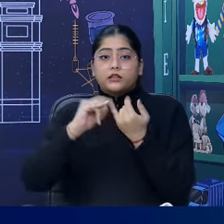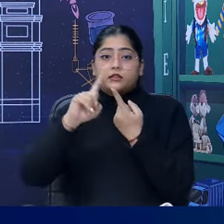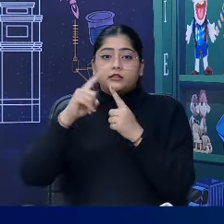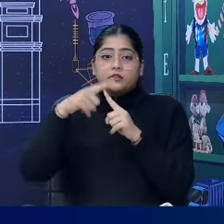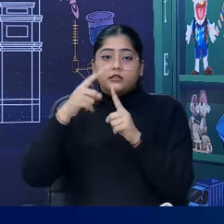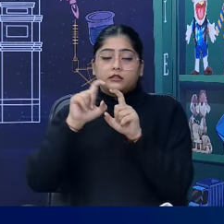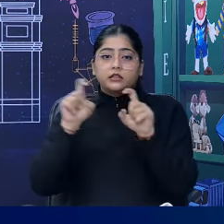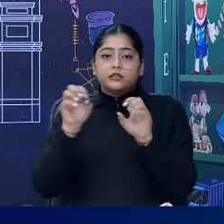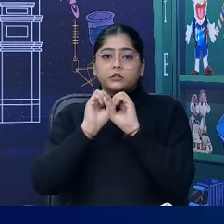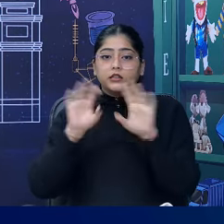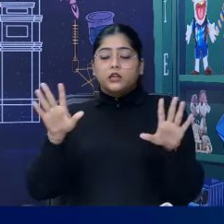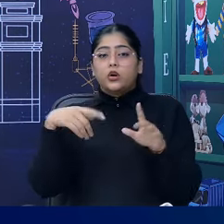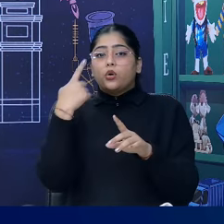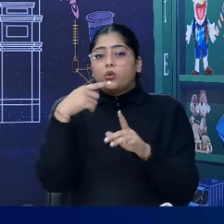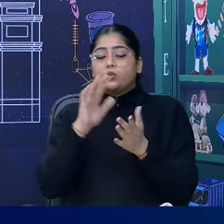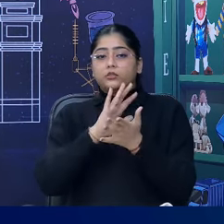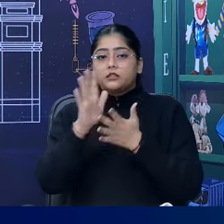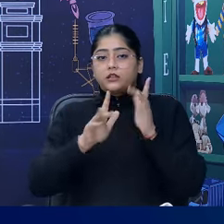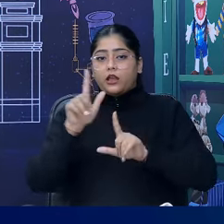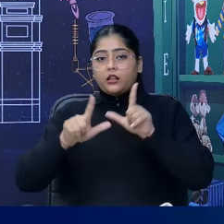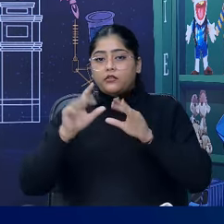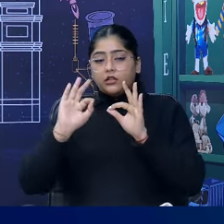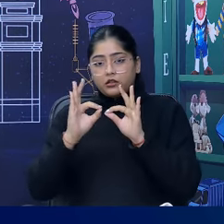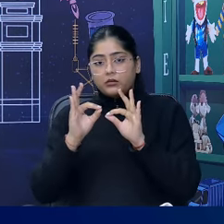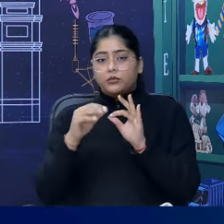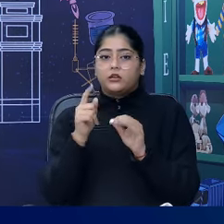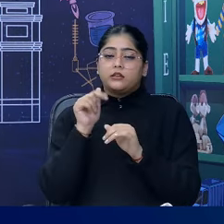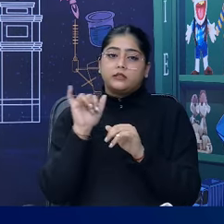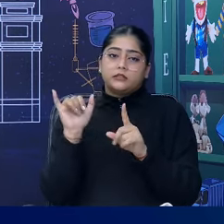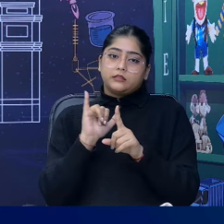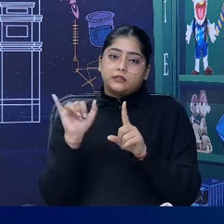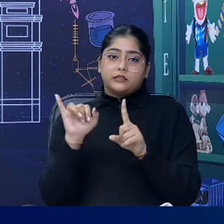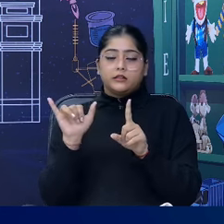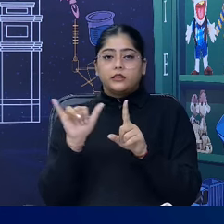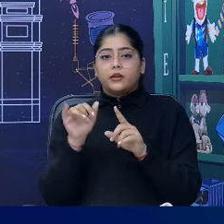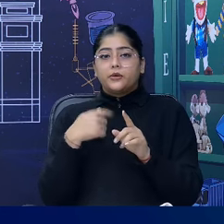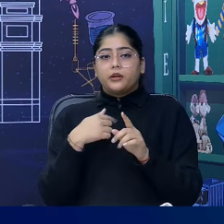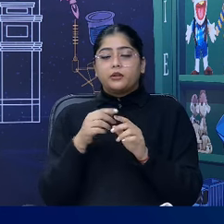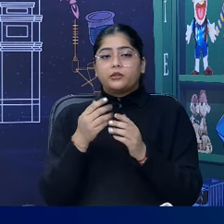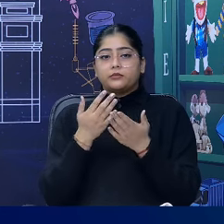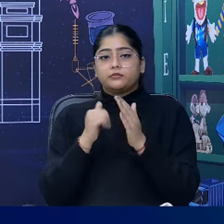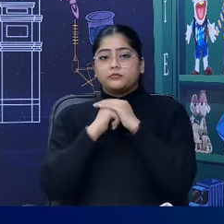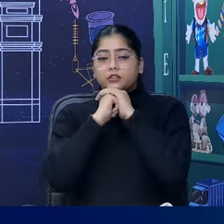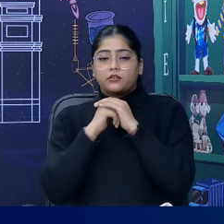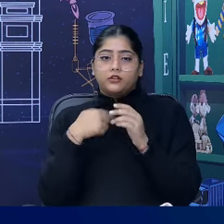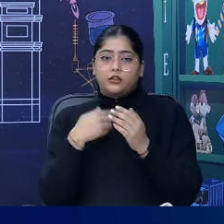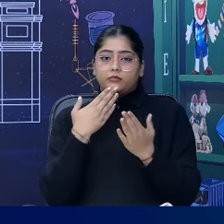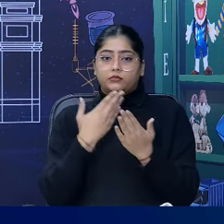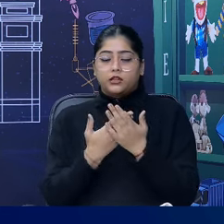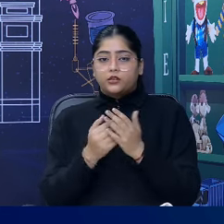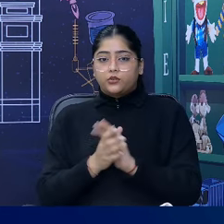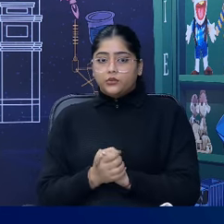साथ ही साथ हमारे इंडियन साइन लैंग्वेज की इंटरप्रेटर मिस साबरी रोहिला को भी हम धन्यवाद देना चाहेंगे फॉर हर टाइम